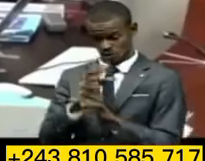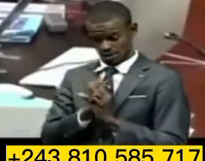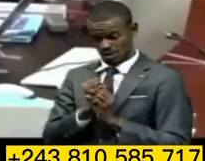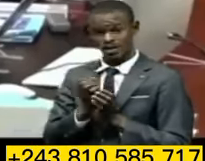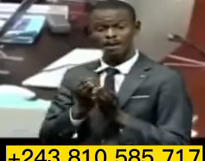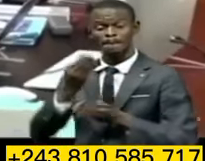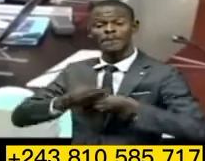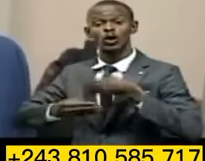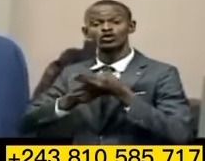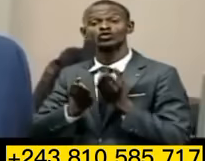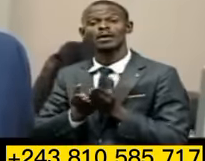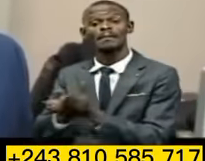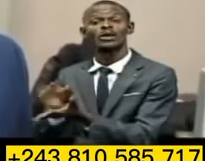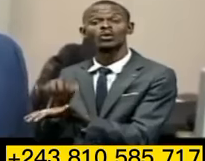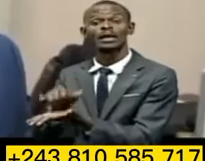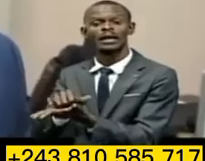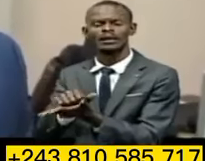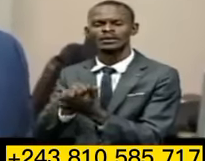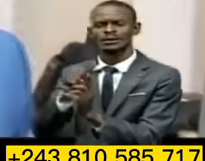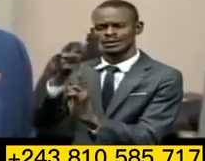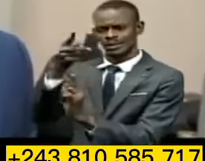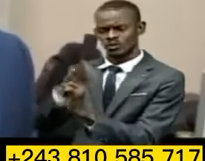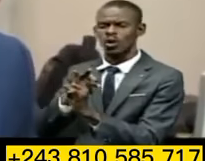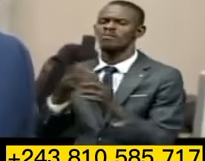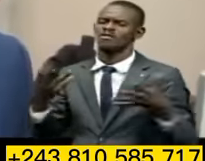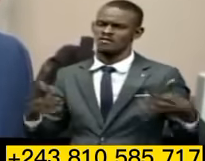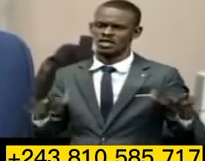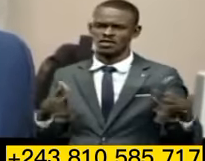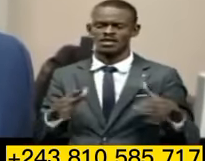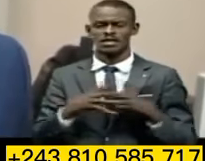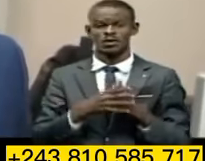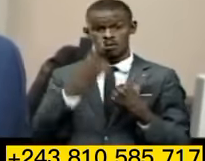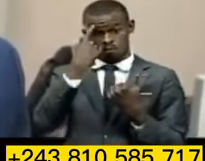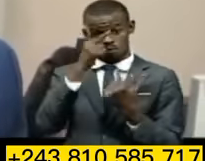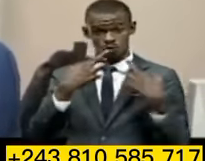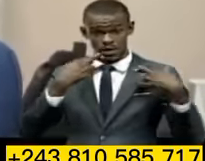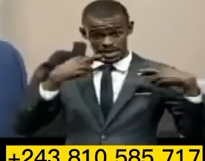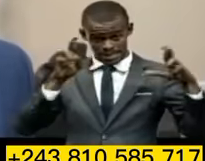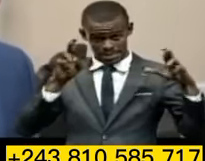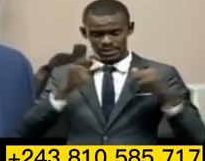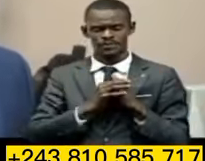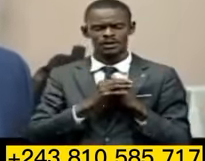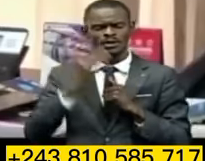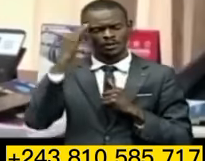dans 3 mois, bien que l'entreprise marine ait renoncé à les poursuivre. Pour ce faire, le ministre a sollicité du gouvernement la